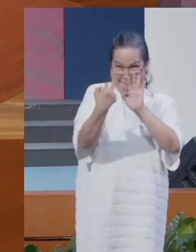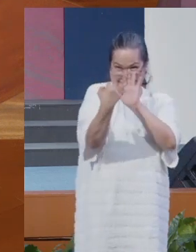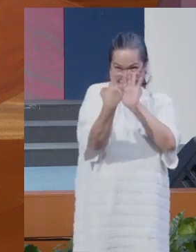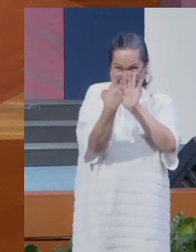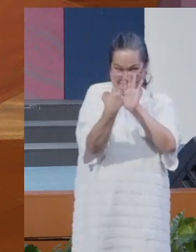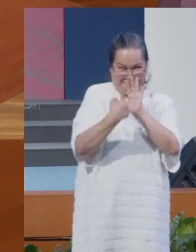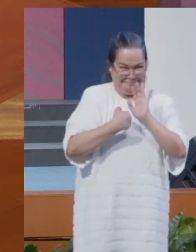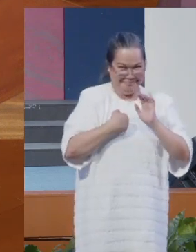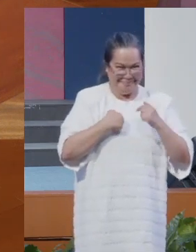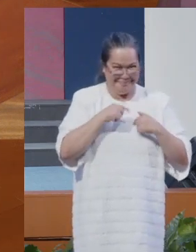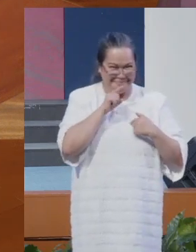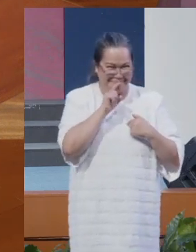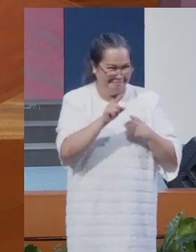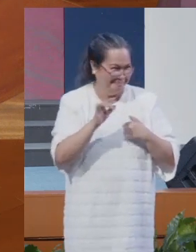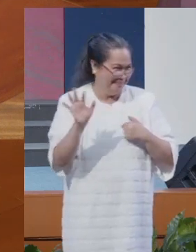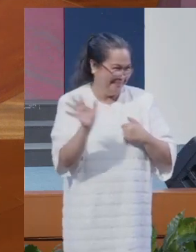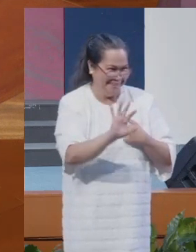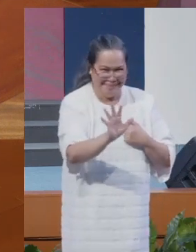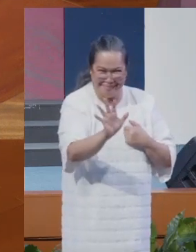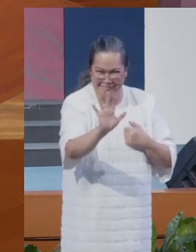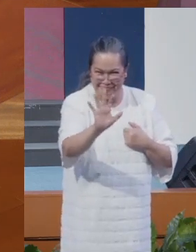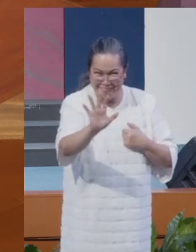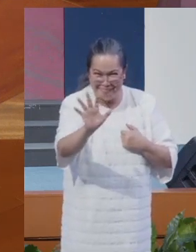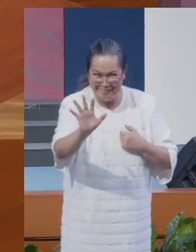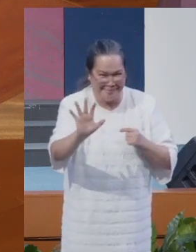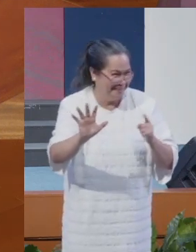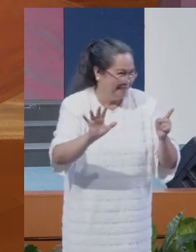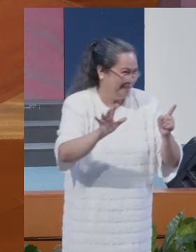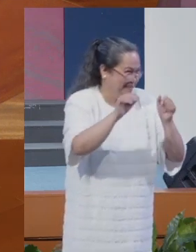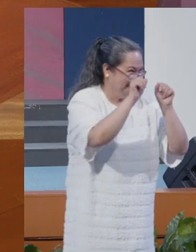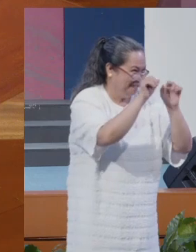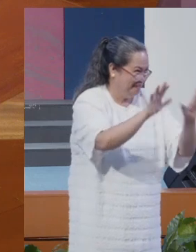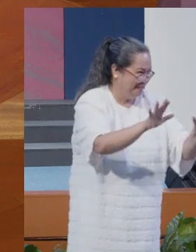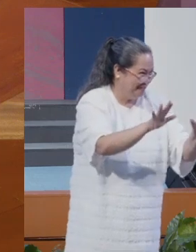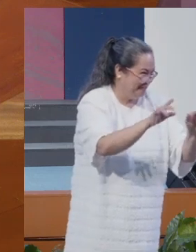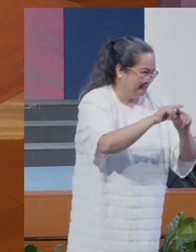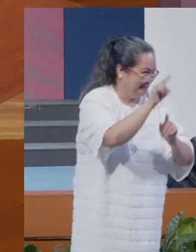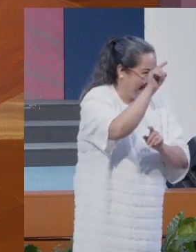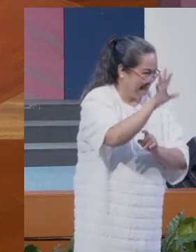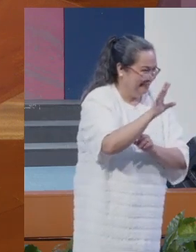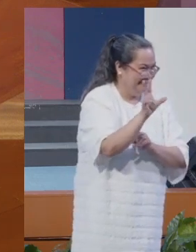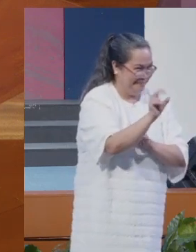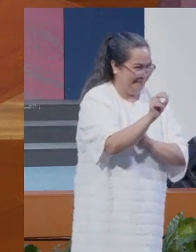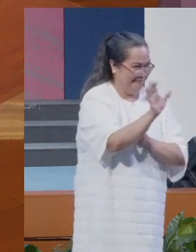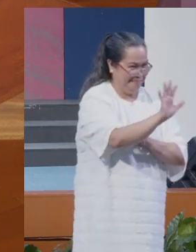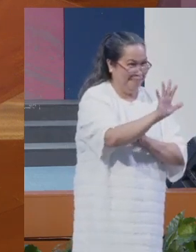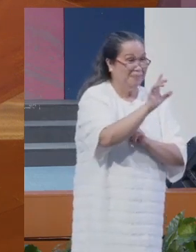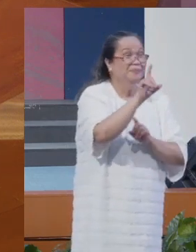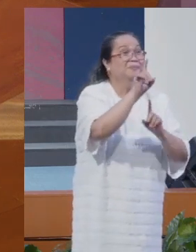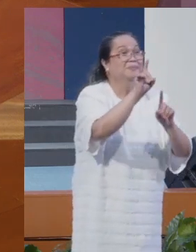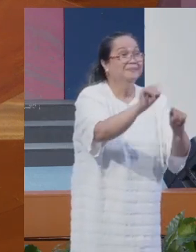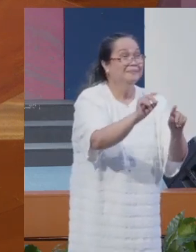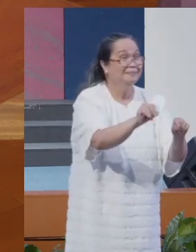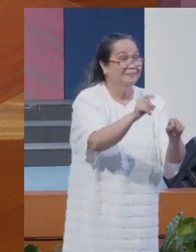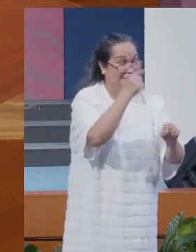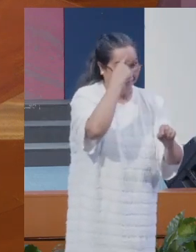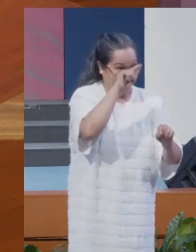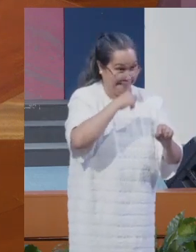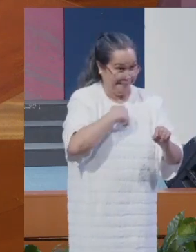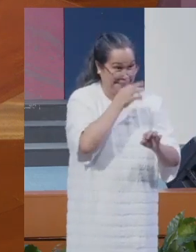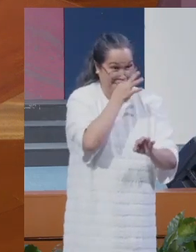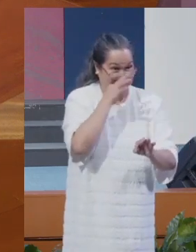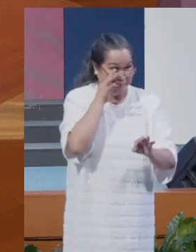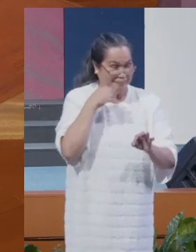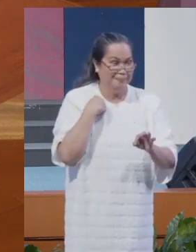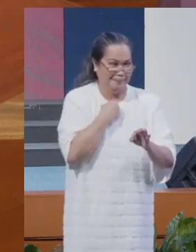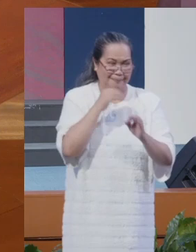may kailangang gawin para tanggapin ang pagpapala ng Diyos. Hindi po natin ginagawang ganoon. Ginagawa po natin ang pag-aayuno dahil sa tindi